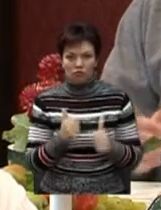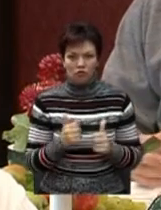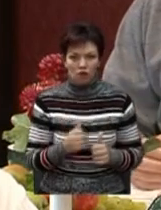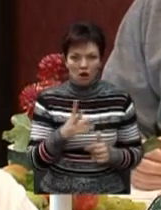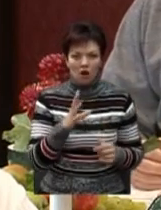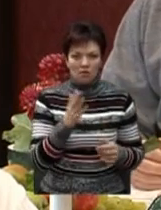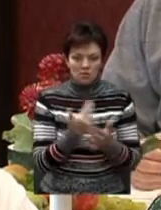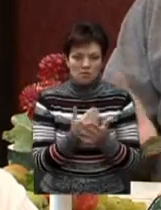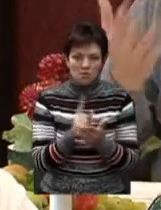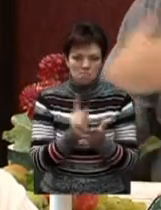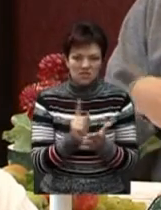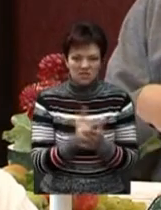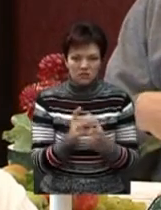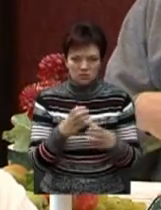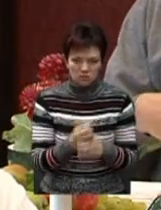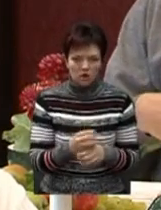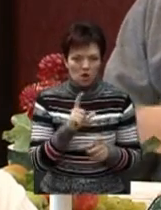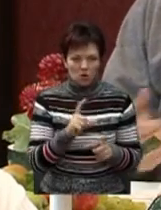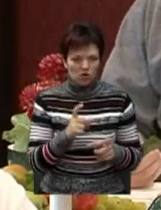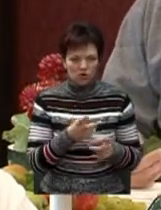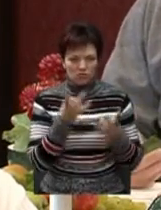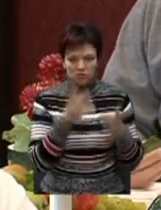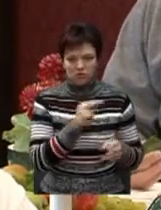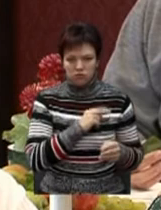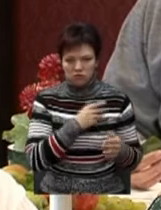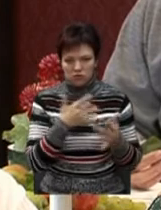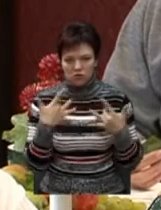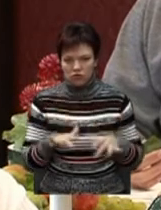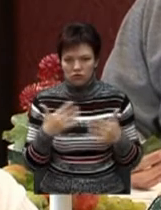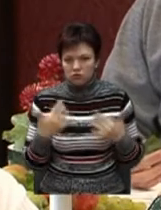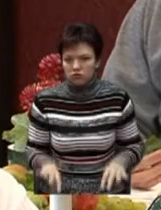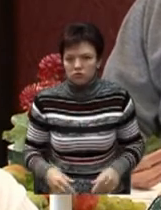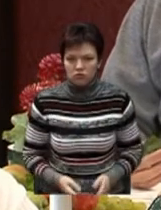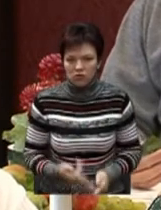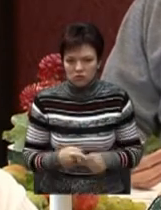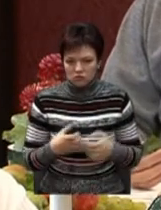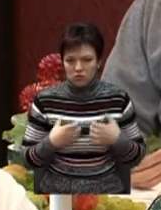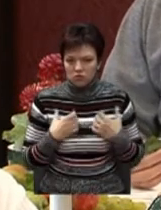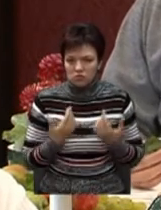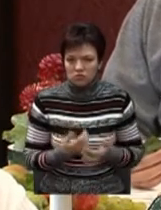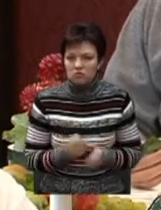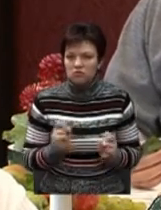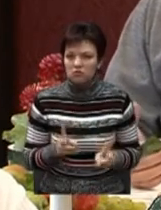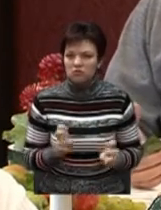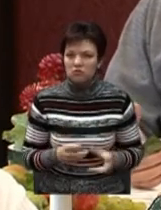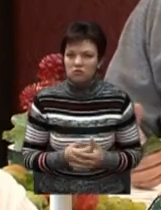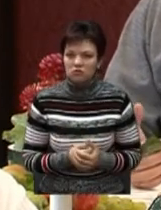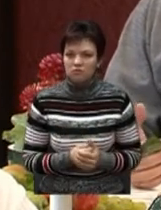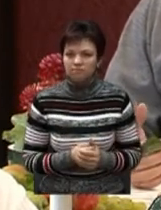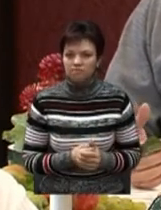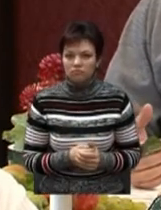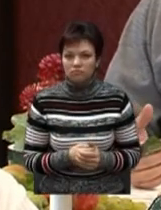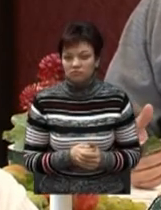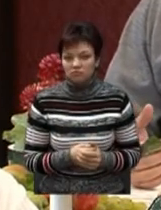Держим баланс. Так вот, теперь я представил, что эти все люди уволятся. А в масштабах Харькова сколько это? Ну, думаю, что это ну,